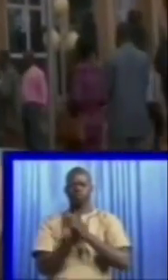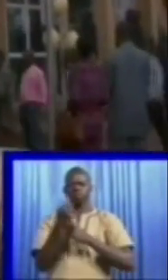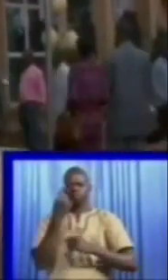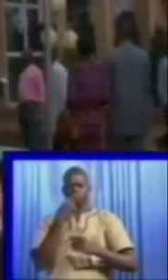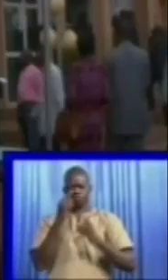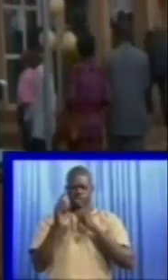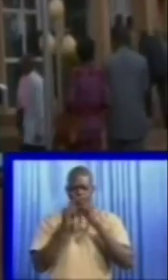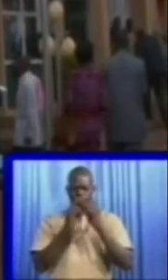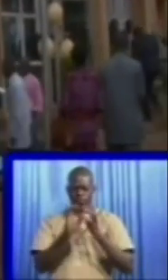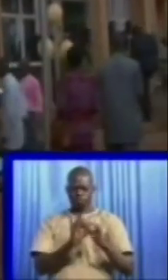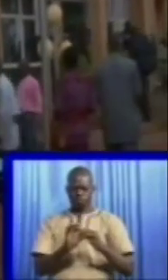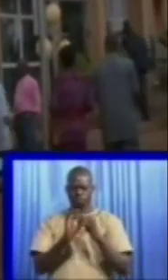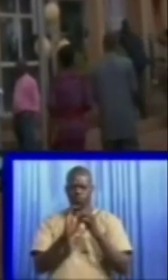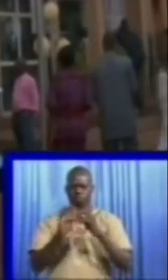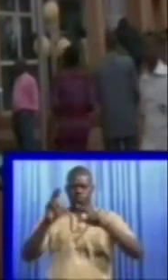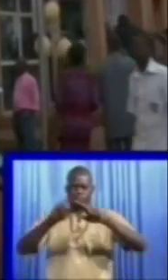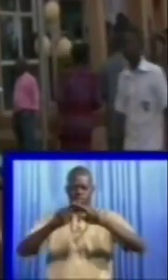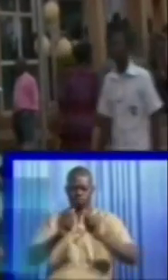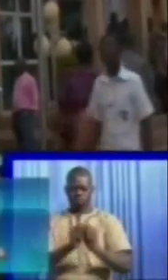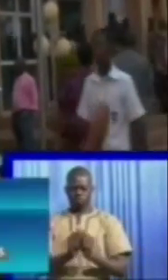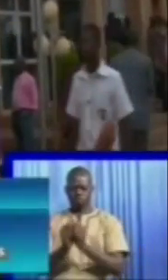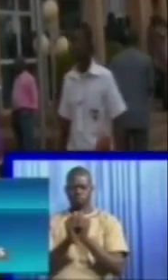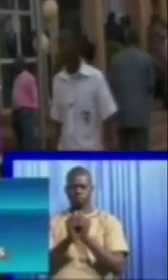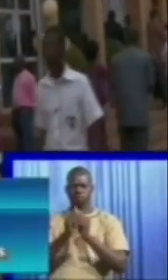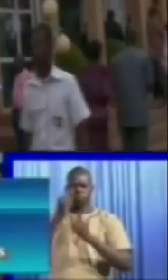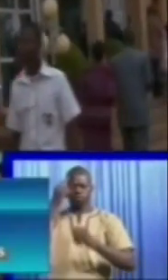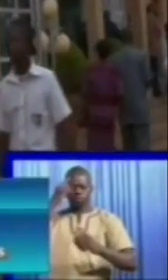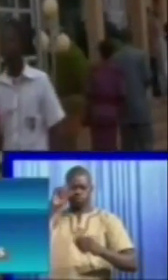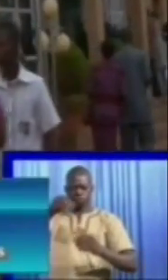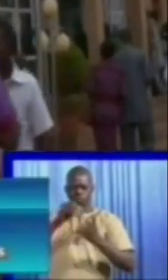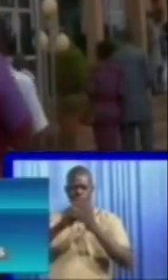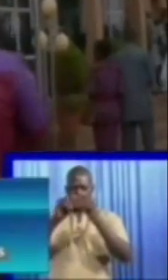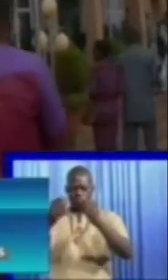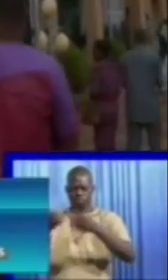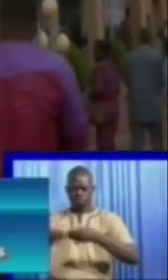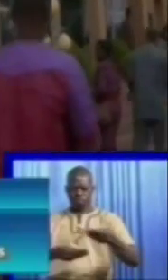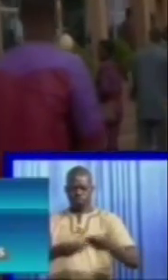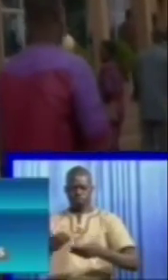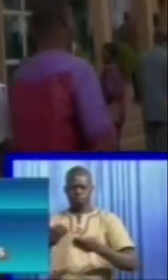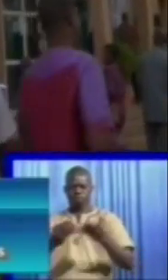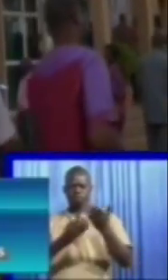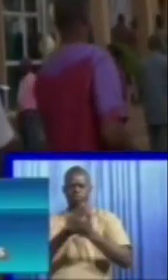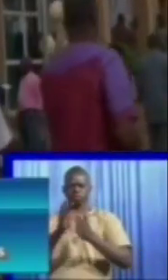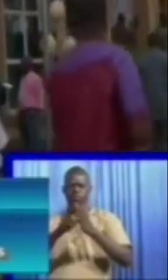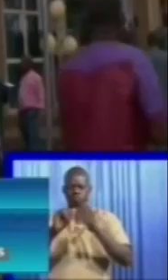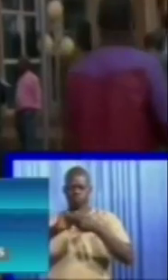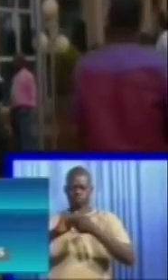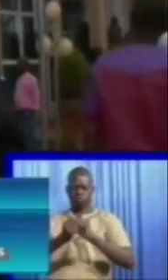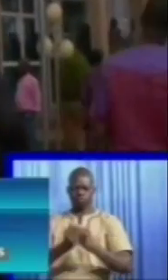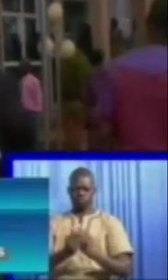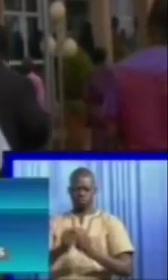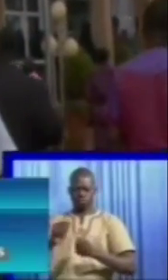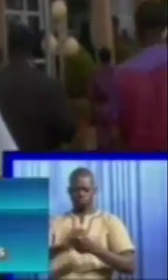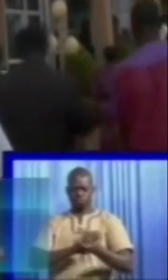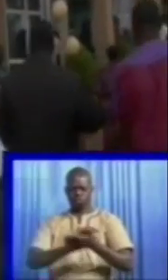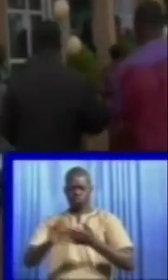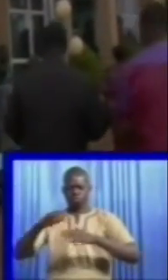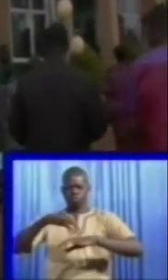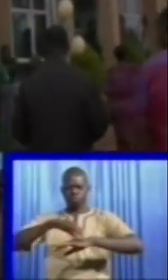partenariat parle donc de s'asseoir ensemble pour qu'on puisse échanger par rapport aux préoccupations de désertification, de dégradation des